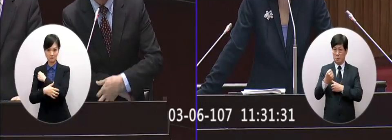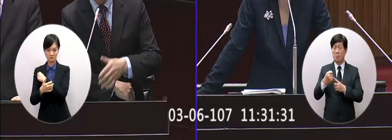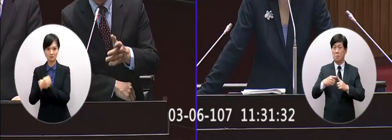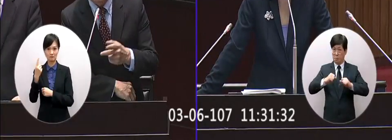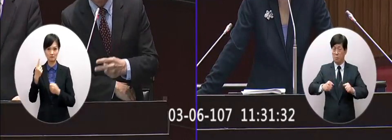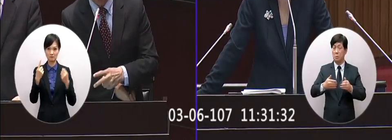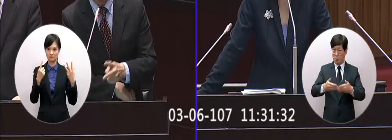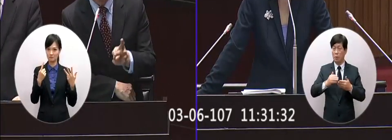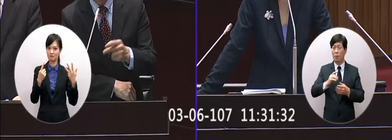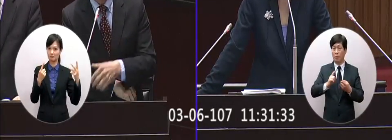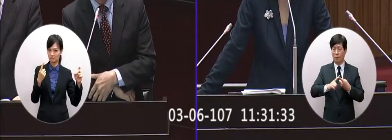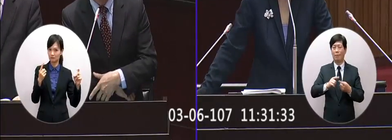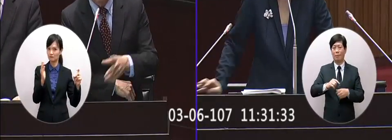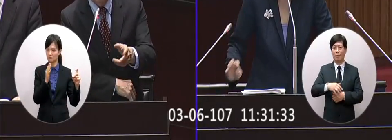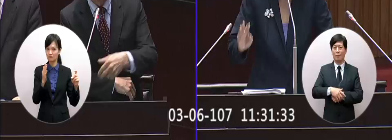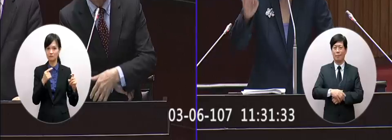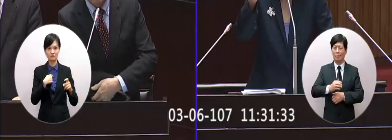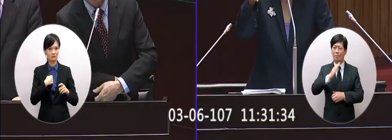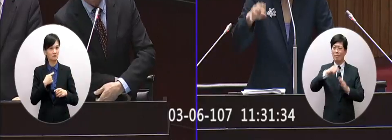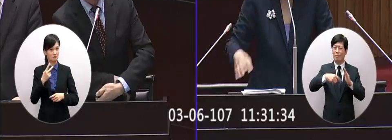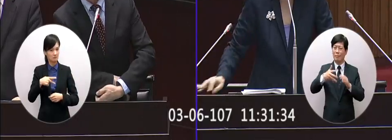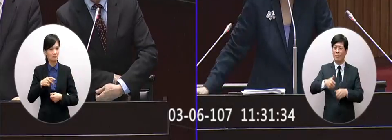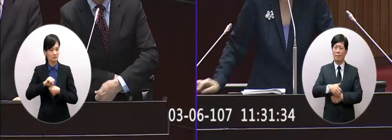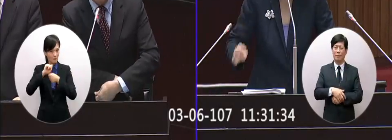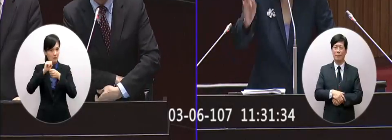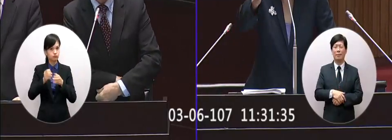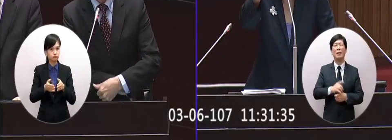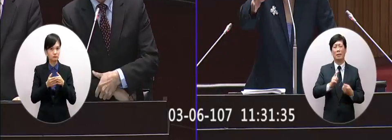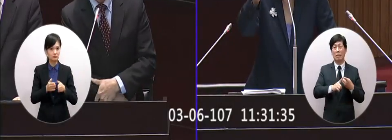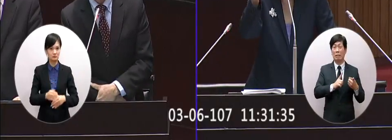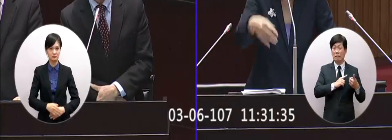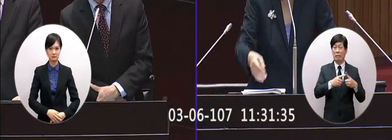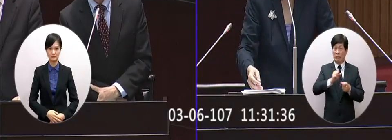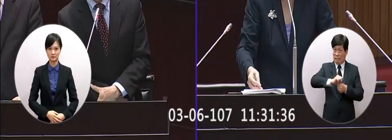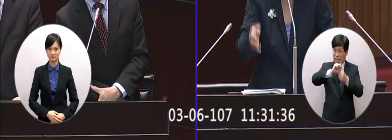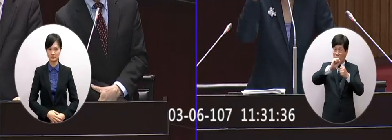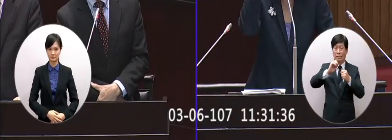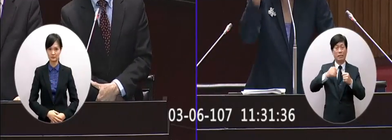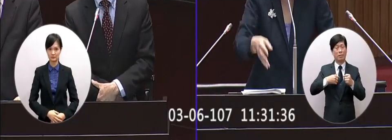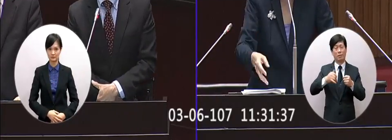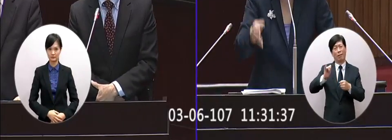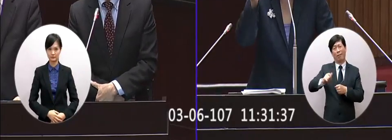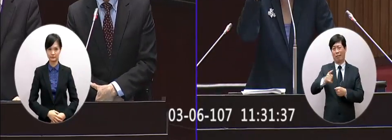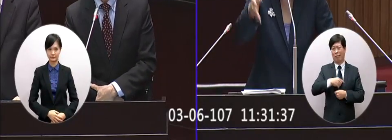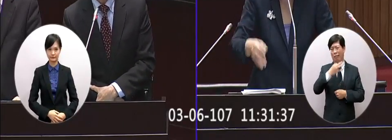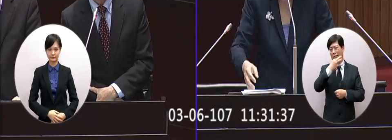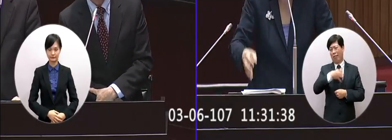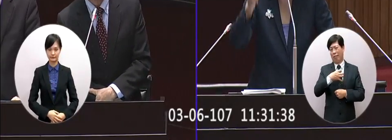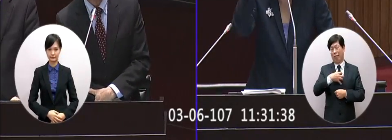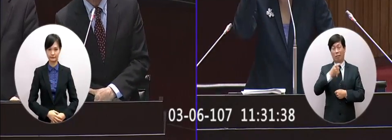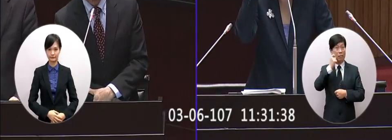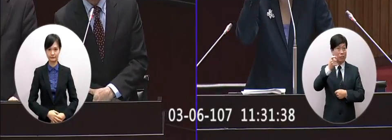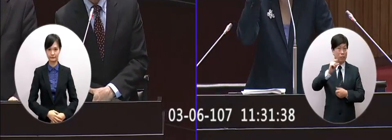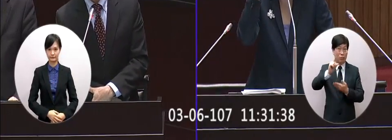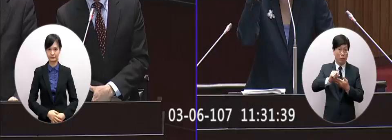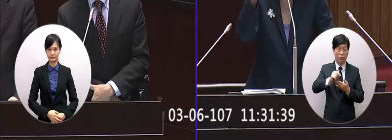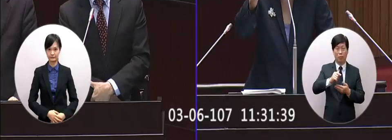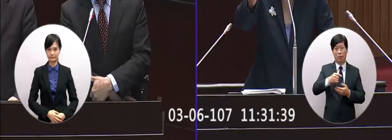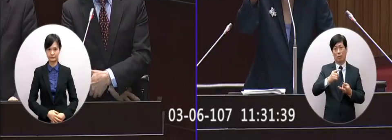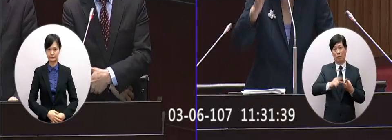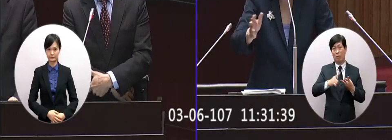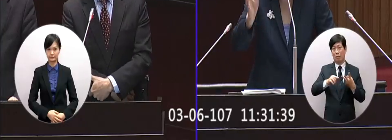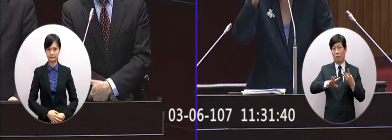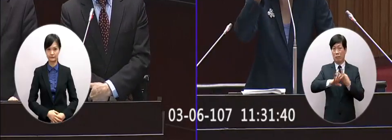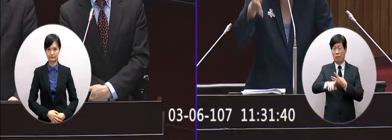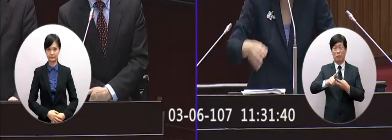了。但是院长。 第二个部分就是你刚刚提到 的，对啦，你的人力增加人家不会来了，因为你太危险，然后薪水又很低，然后你的那个什